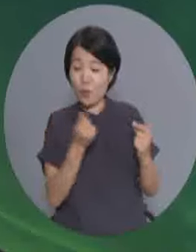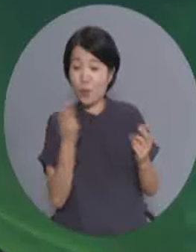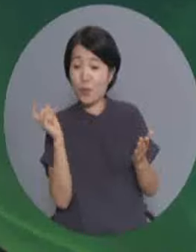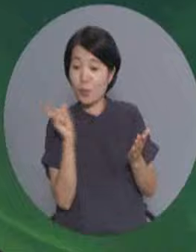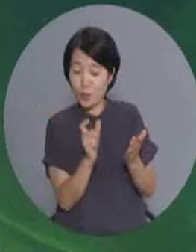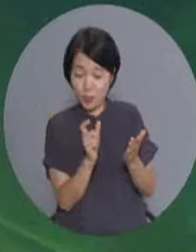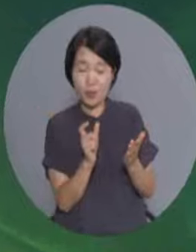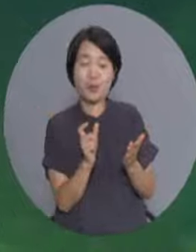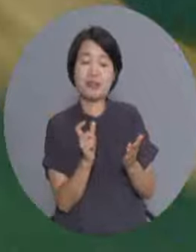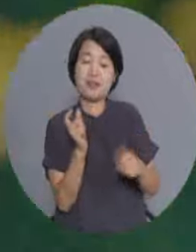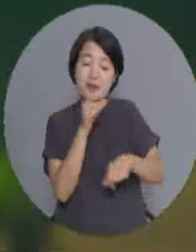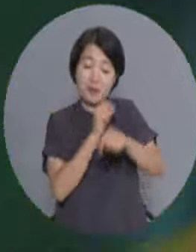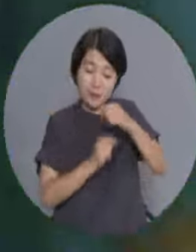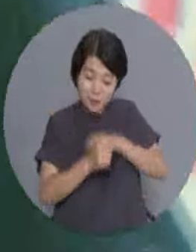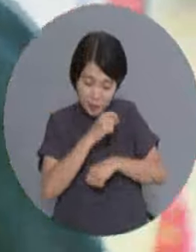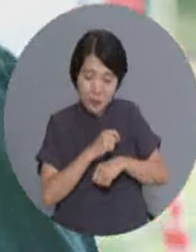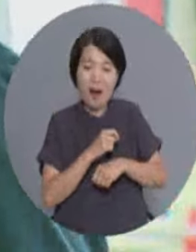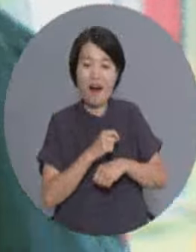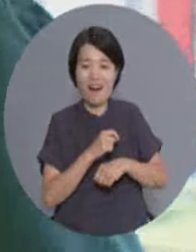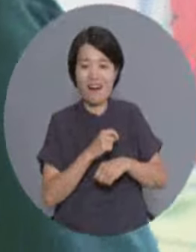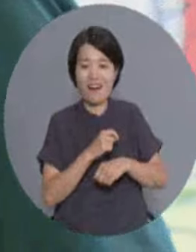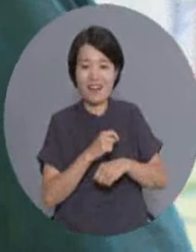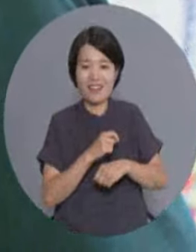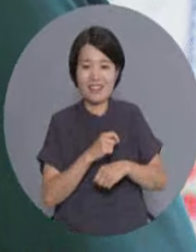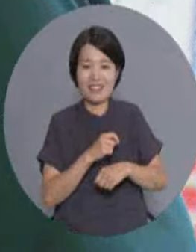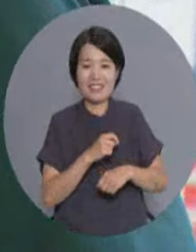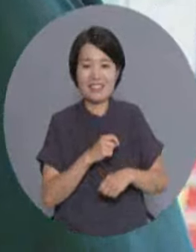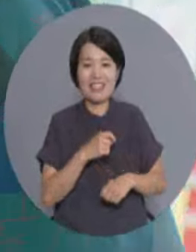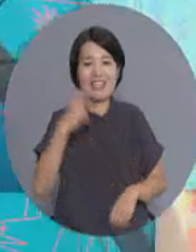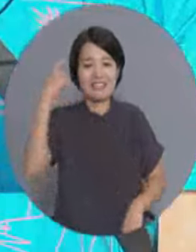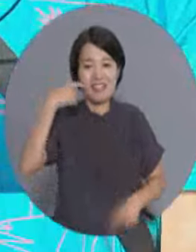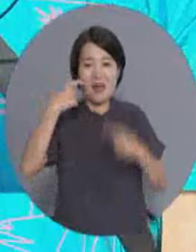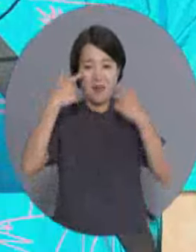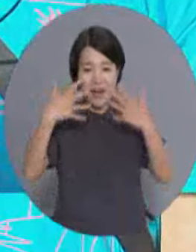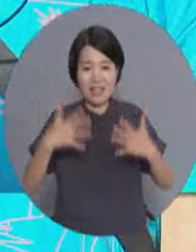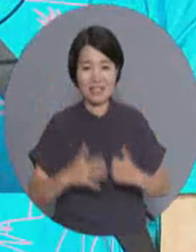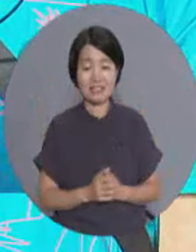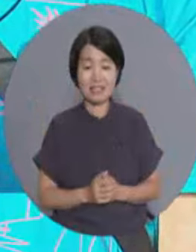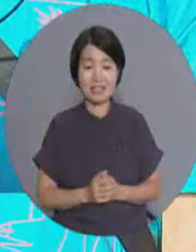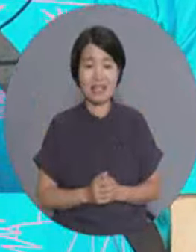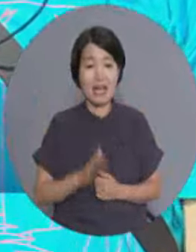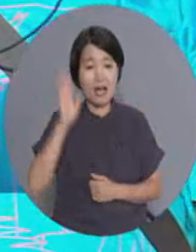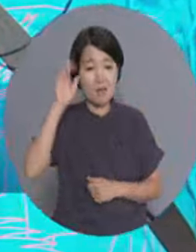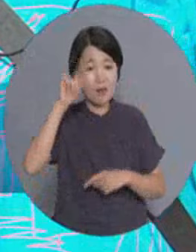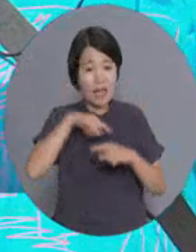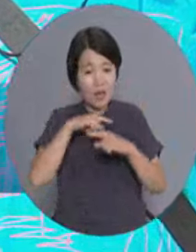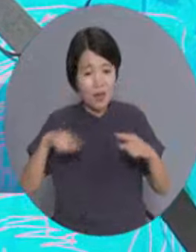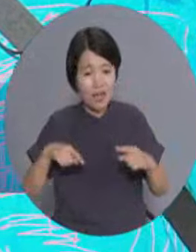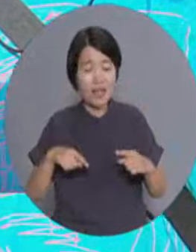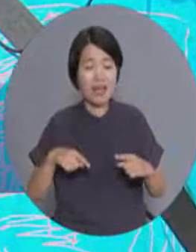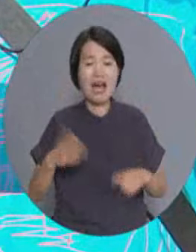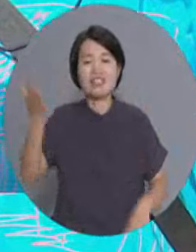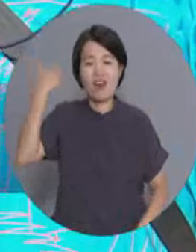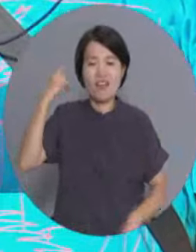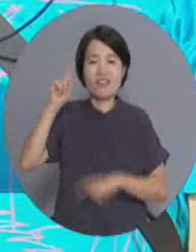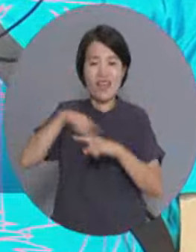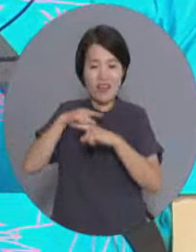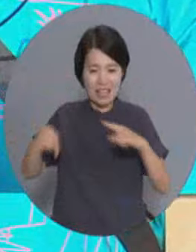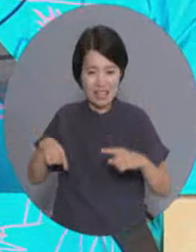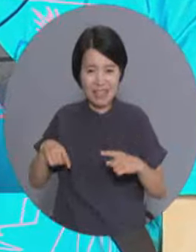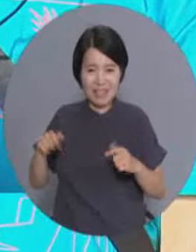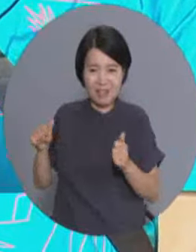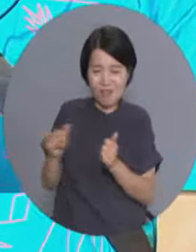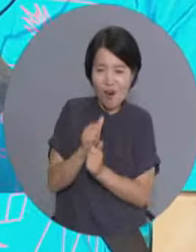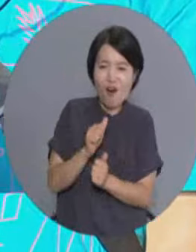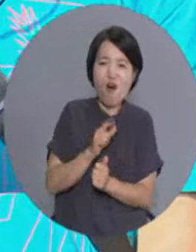나니 각오가 남다릅니다. This year I broke my hip in January, so I'm just recovering. So my goal